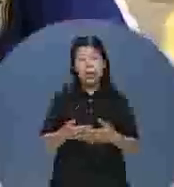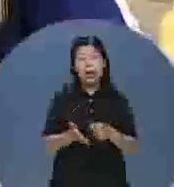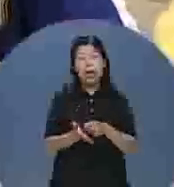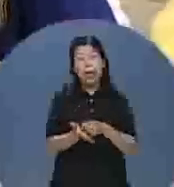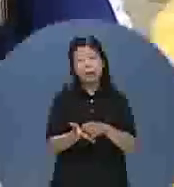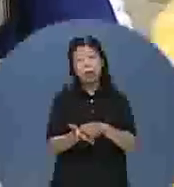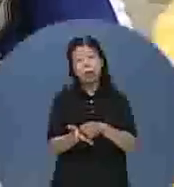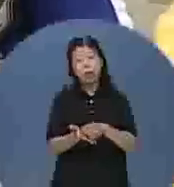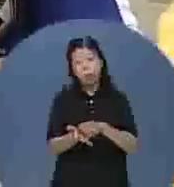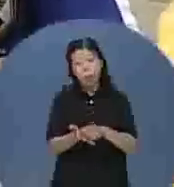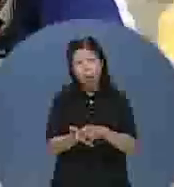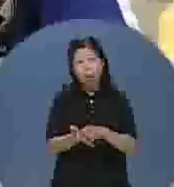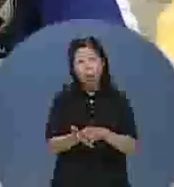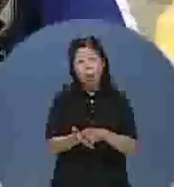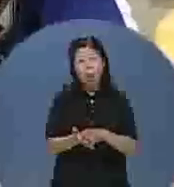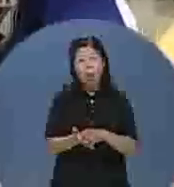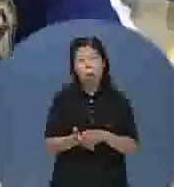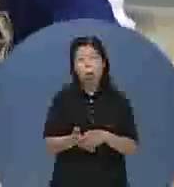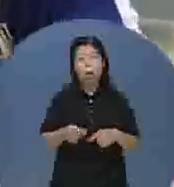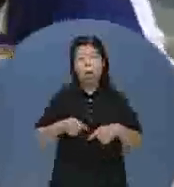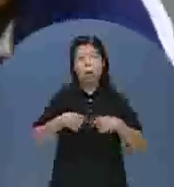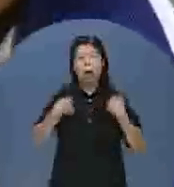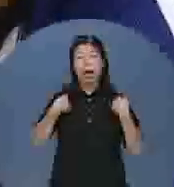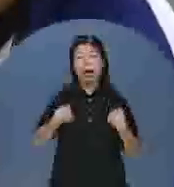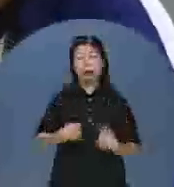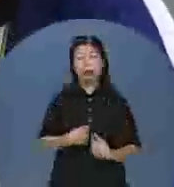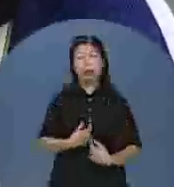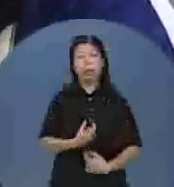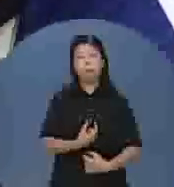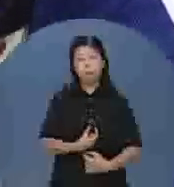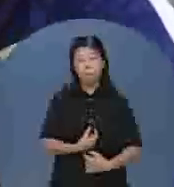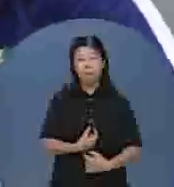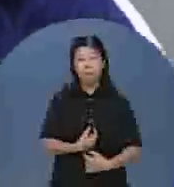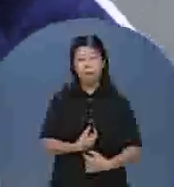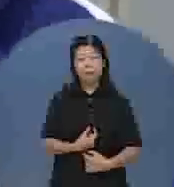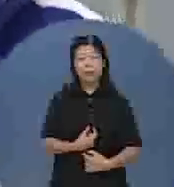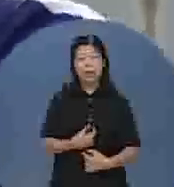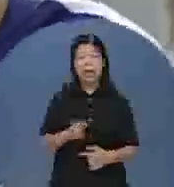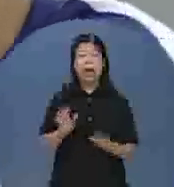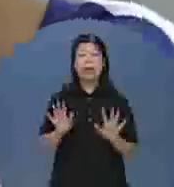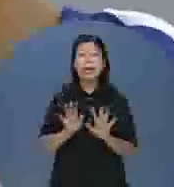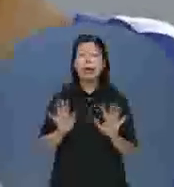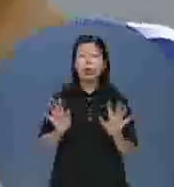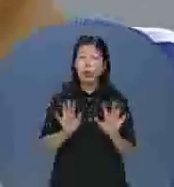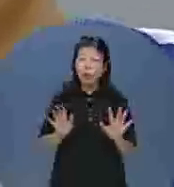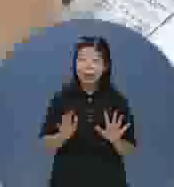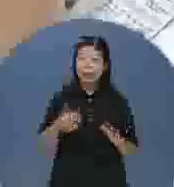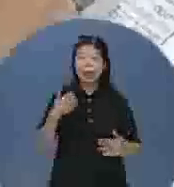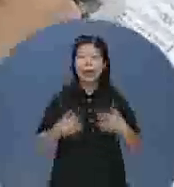らオリジナルのアクセサリーを作って楽しむ子どもたちの姿も見られました。